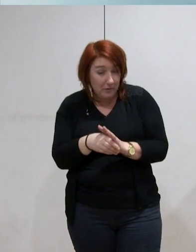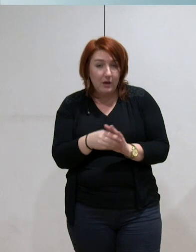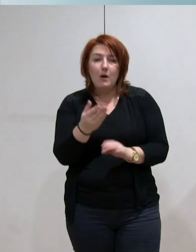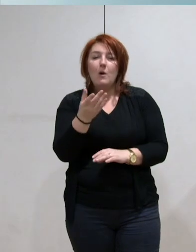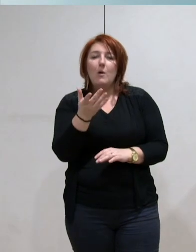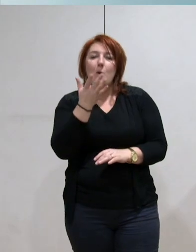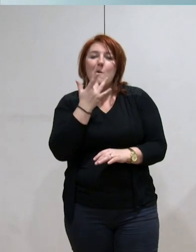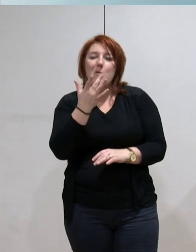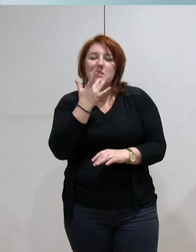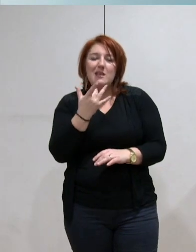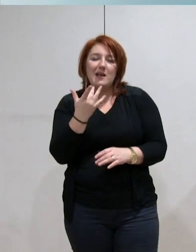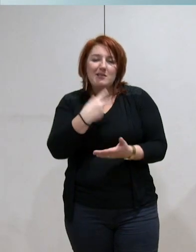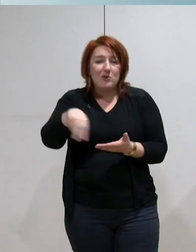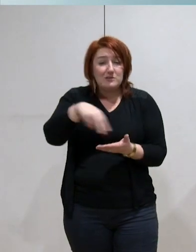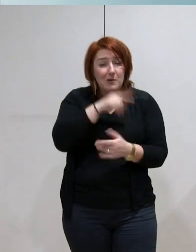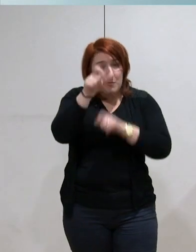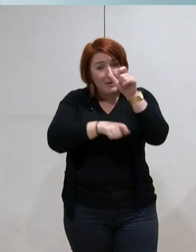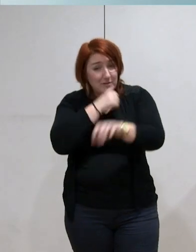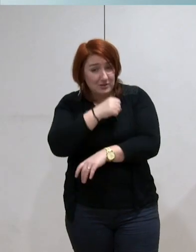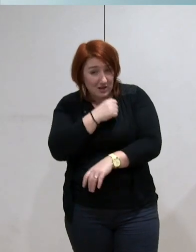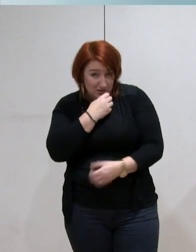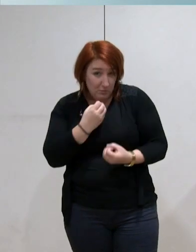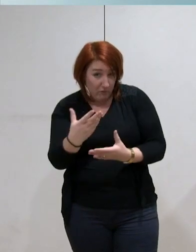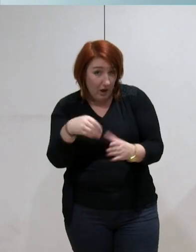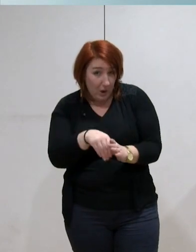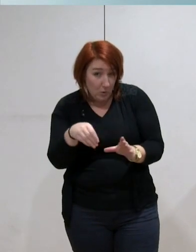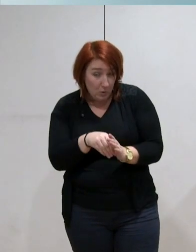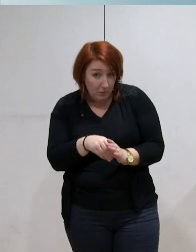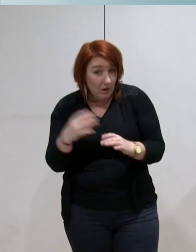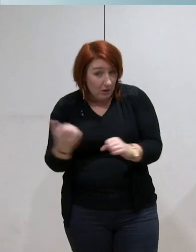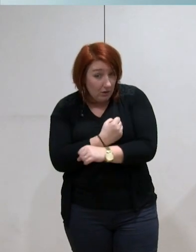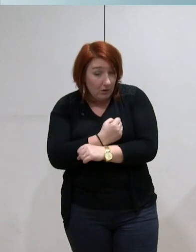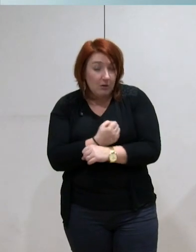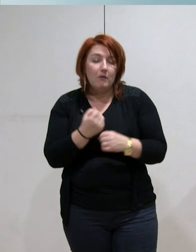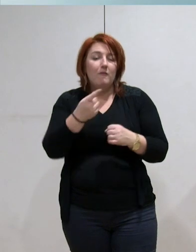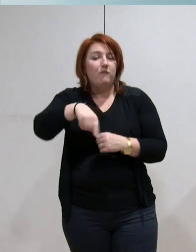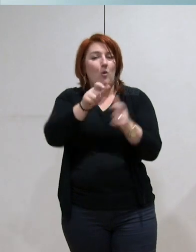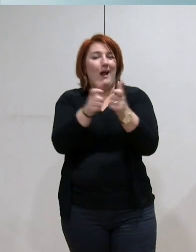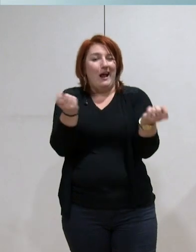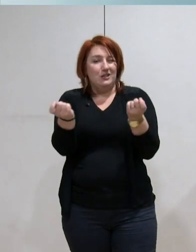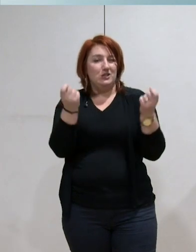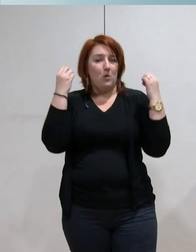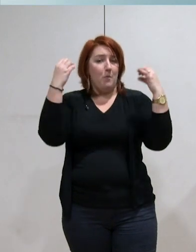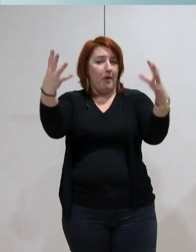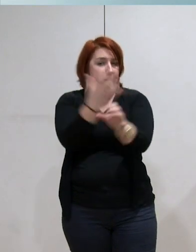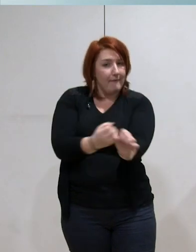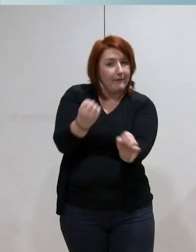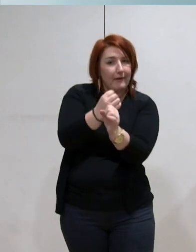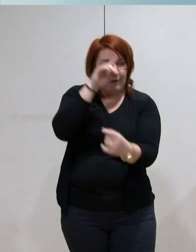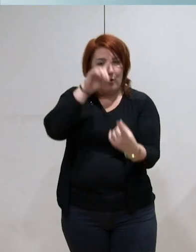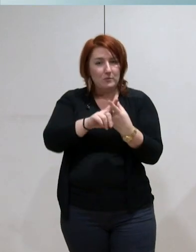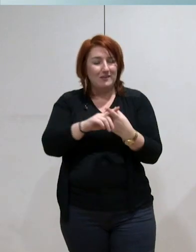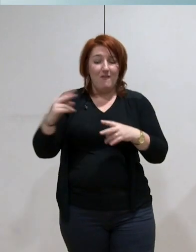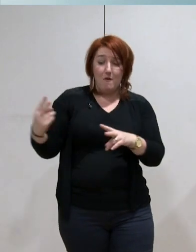âgées est-ce que ça va générer des économie vous avez mis en place une régie lumière pour suppléer à votre